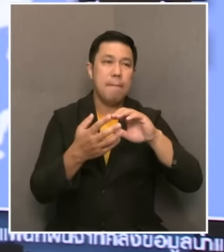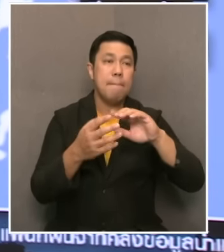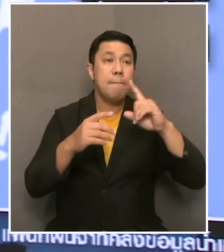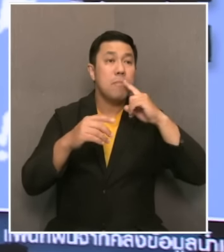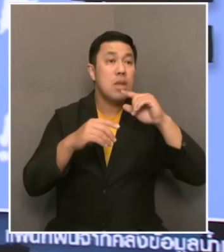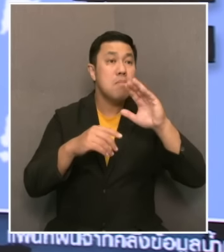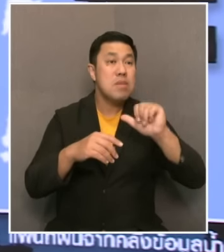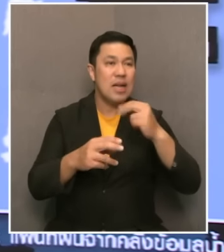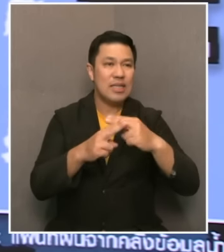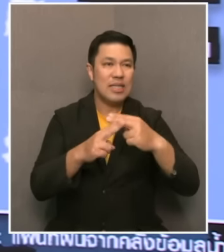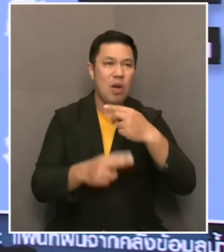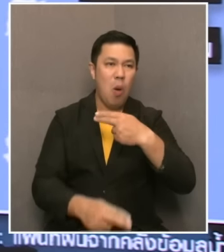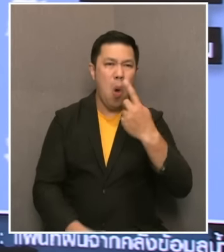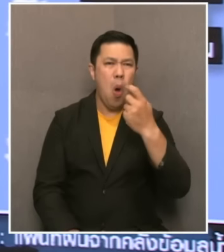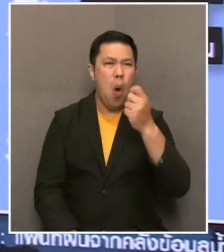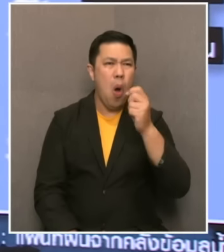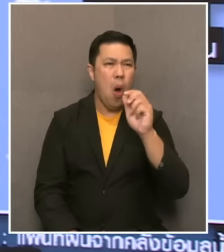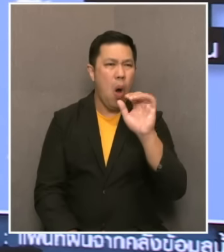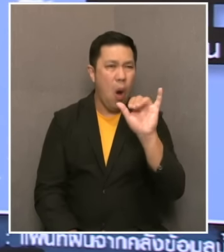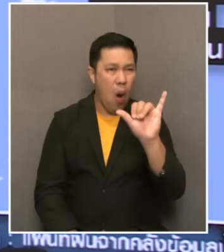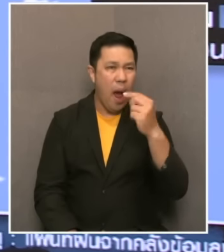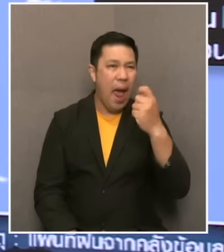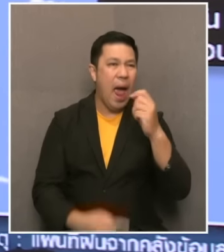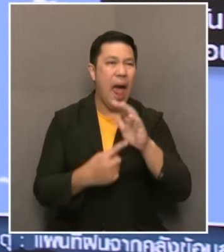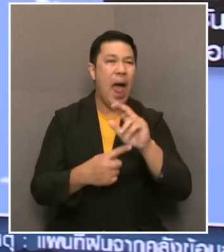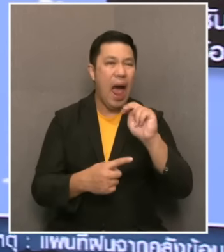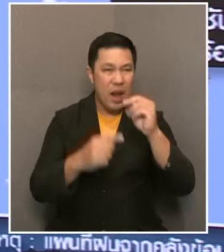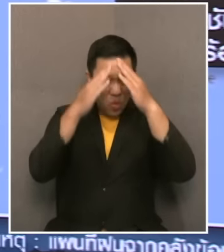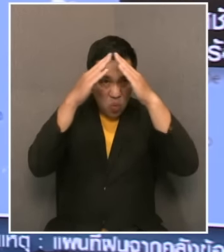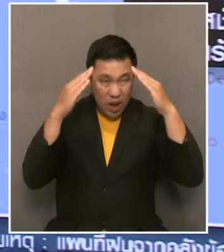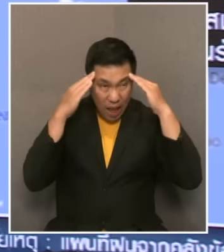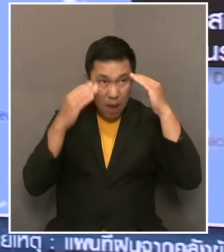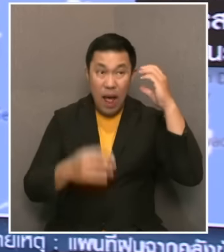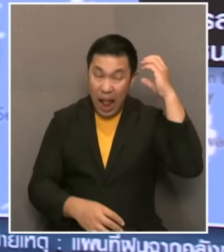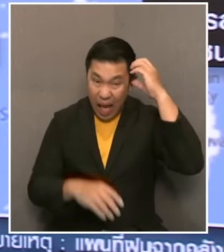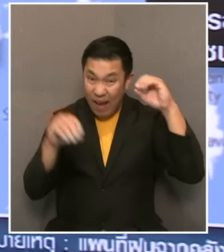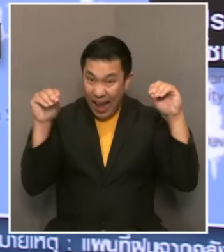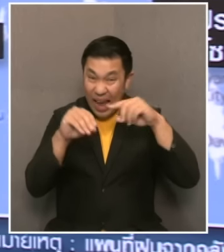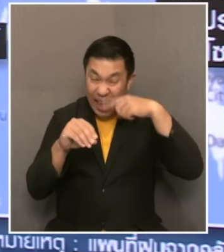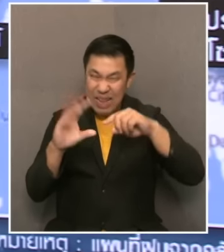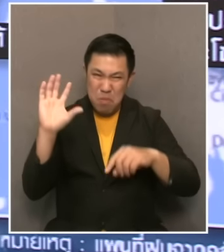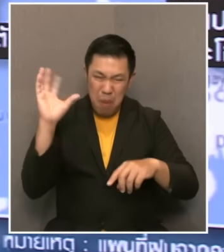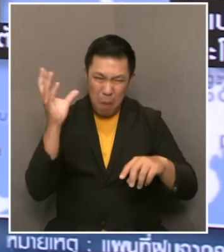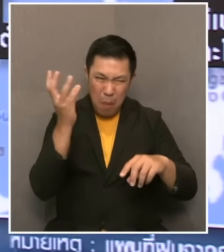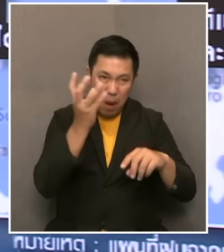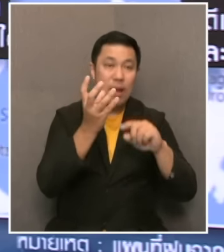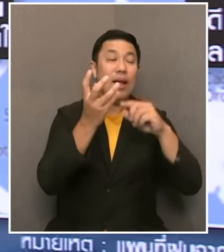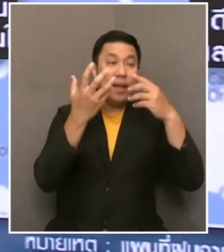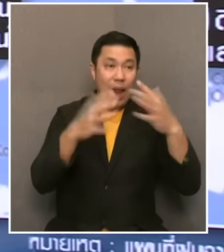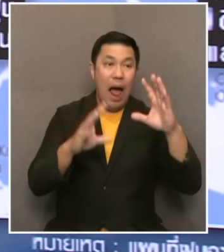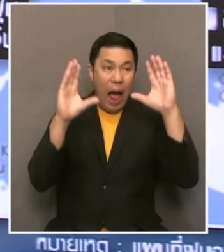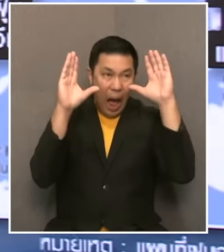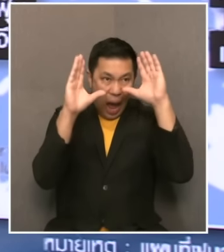ที่ฮอยอันเวียดนามและสปป.ลาวนี่ใกล้มาถึงประเทศไทยแล้วนะครับผมจากนั้นเนี่ยนะครับในช่วงค่ำของวัน